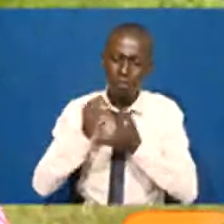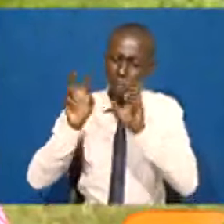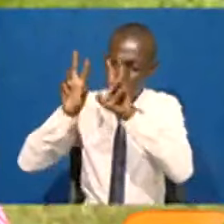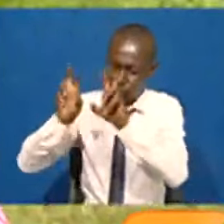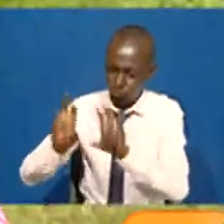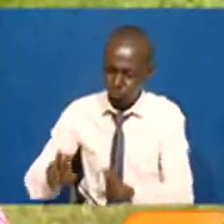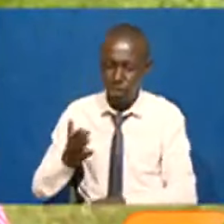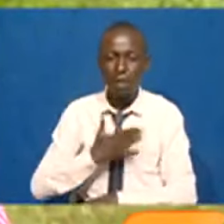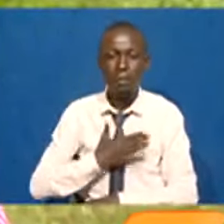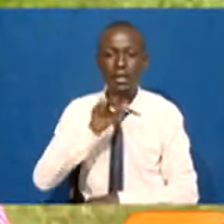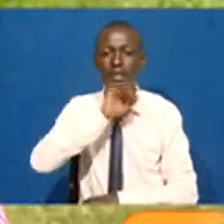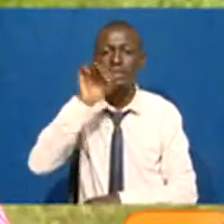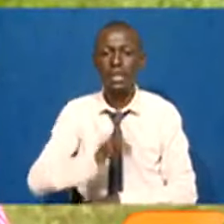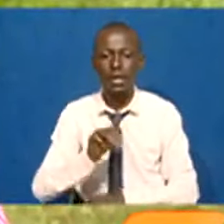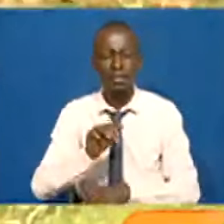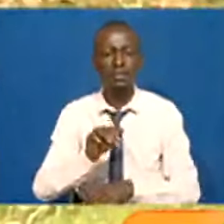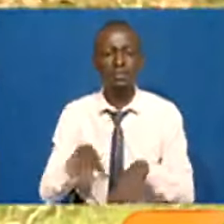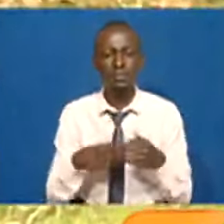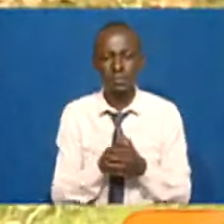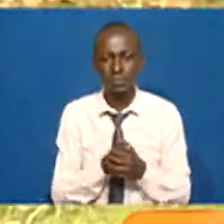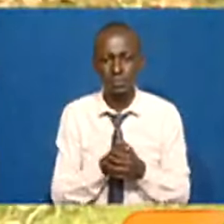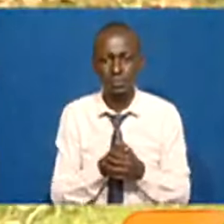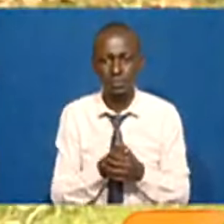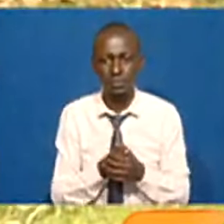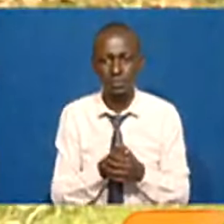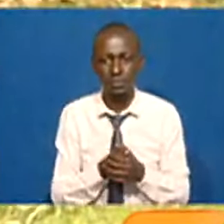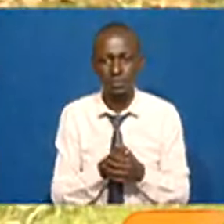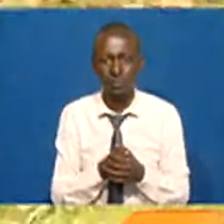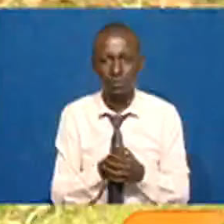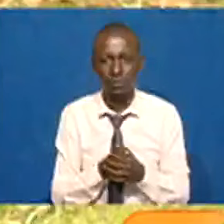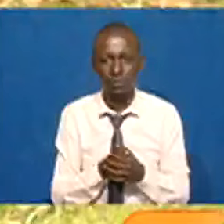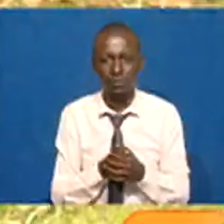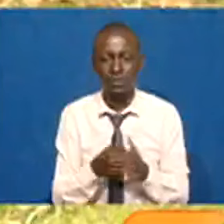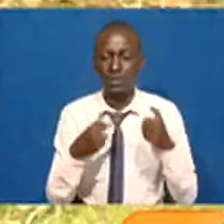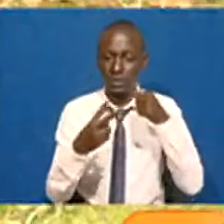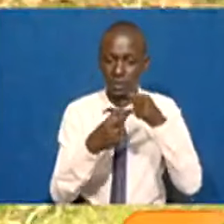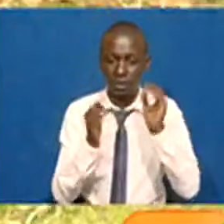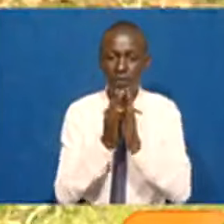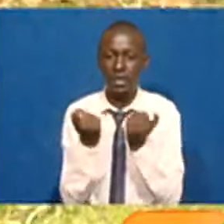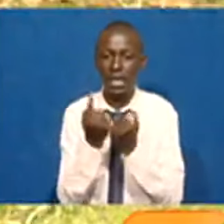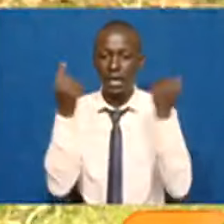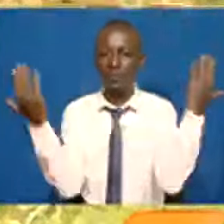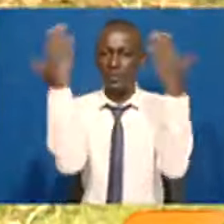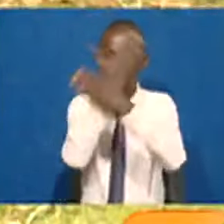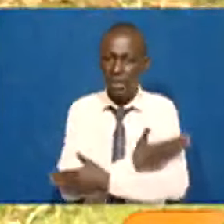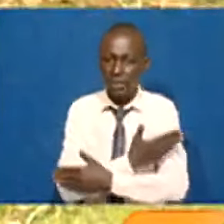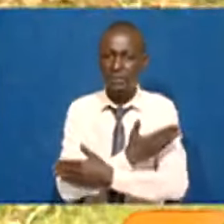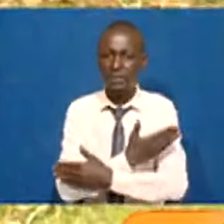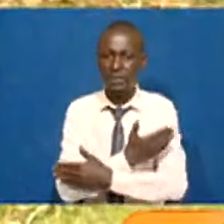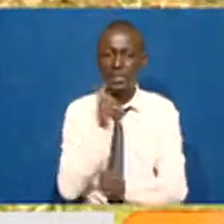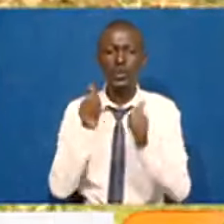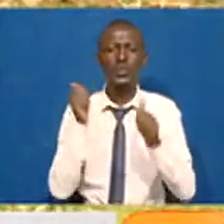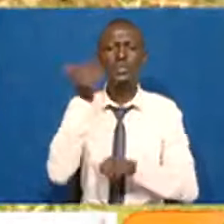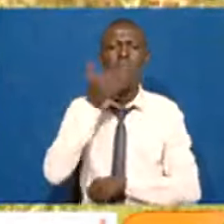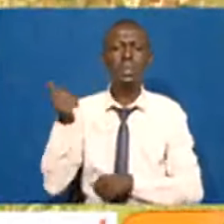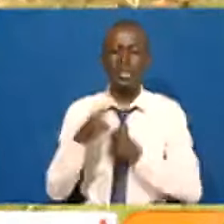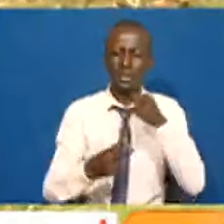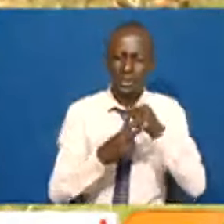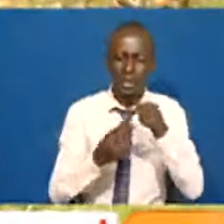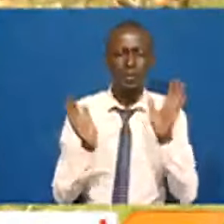kijana yangu mahali penye yako. Saa moja na saa tano ya usiku. Ni saa ngapi ilikuwa mzuri? Ni saa moja